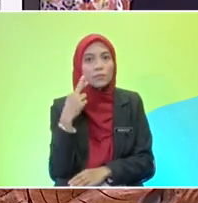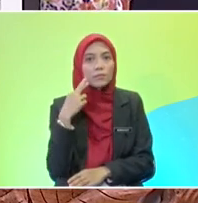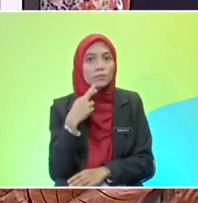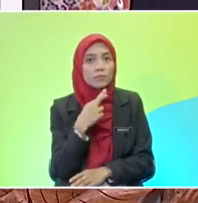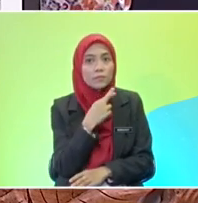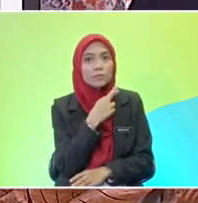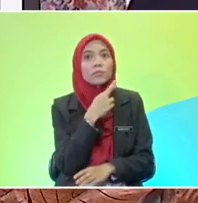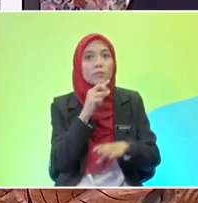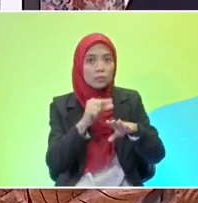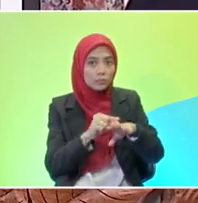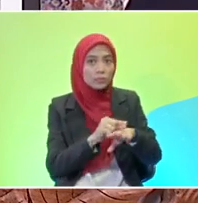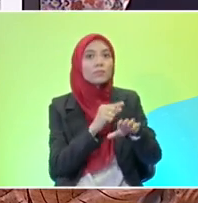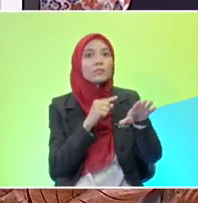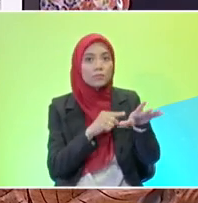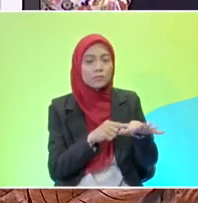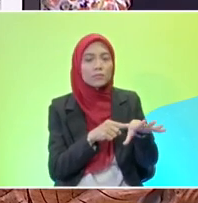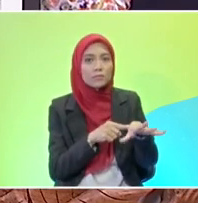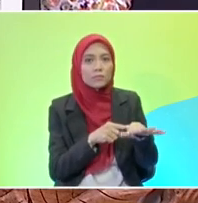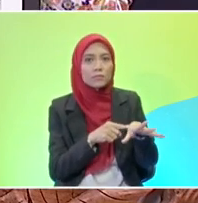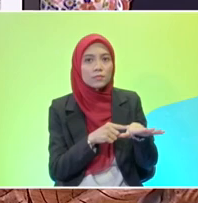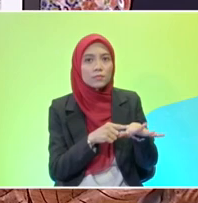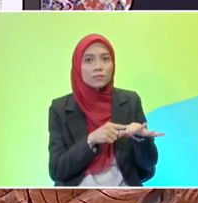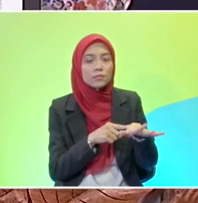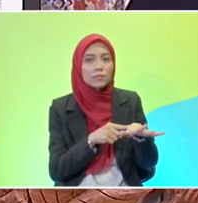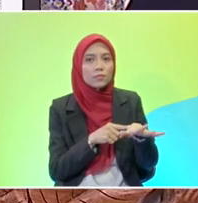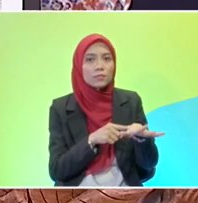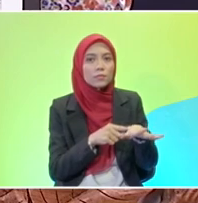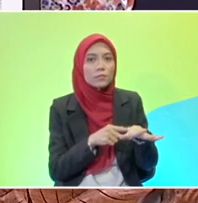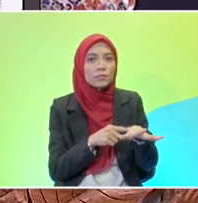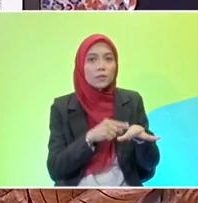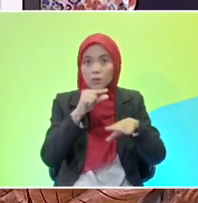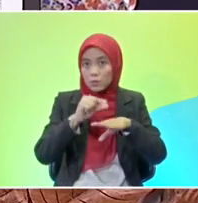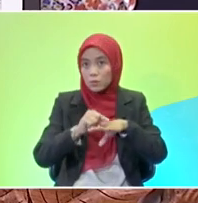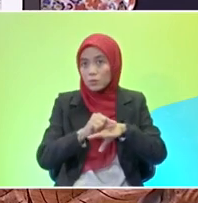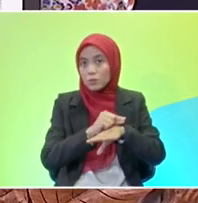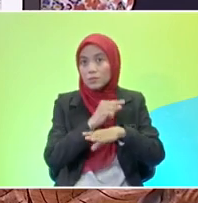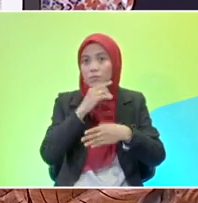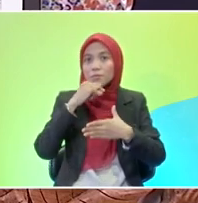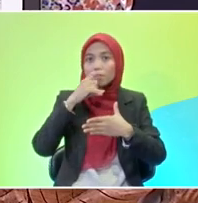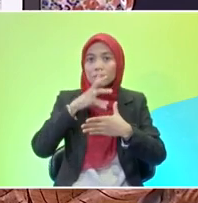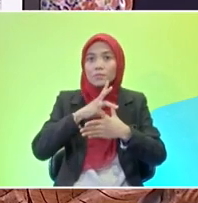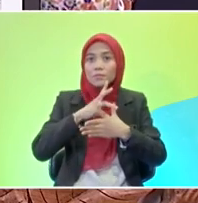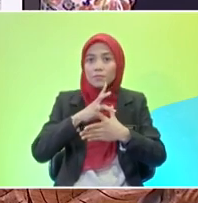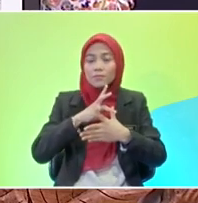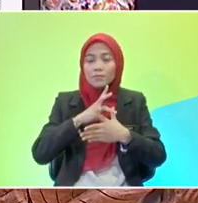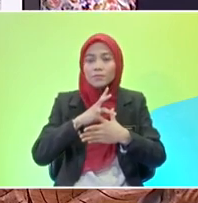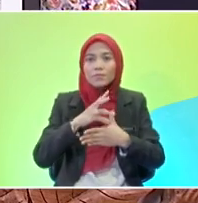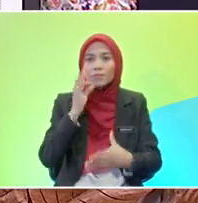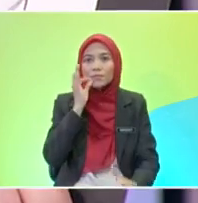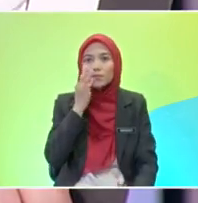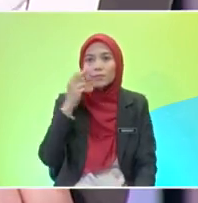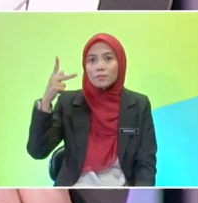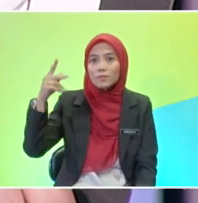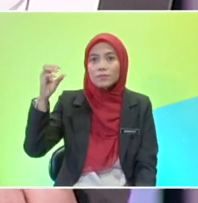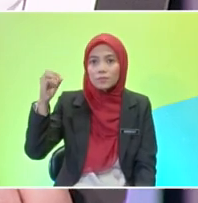menggunakan motif daun menggunakan motif isi buah kuku pun Aduh